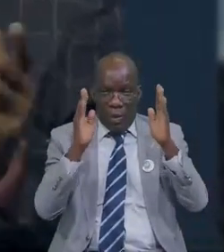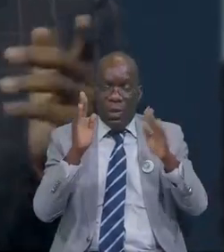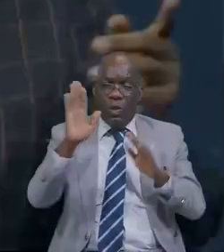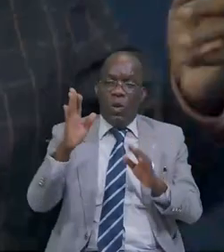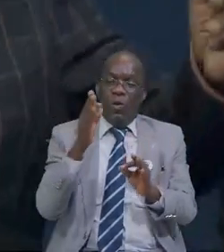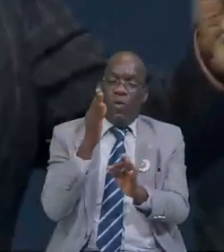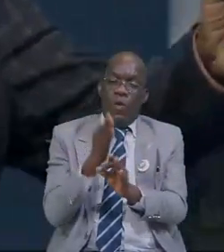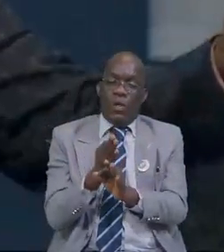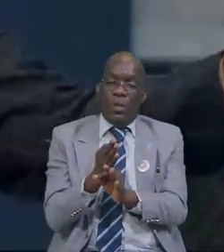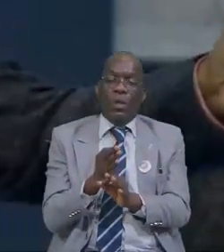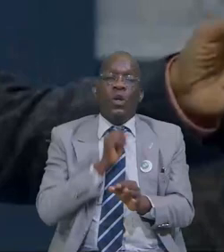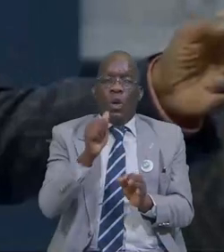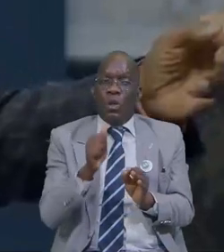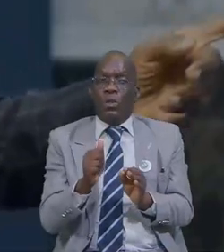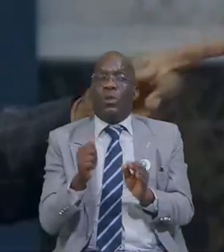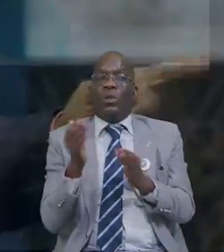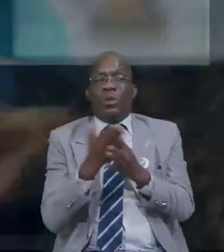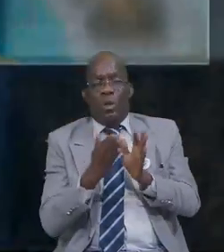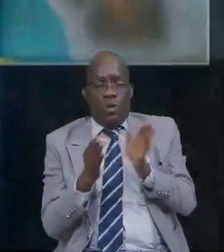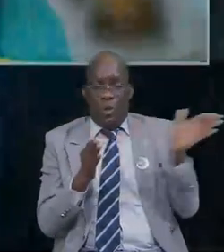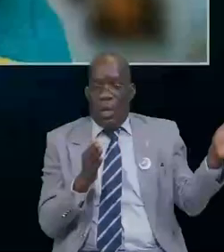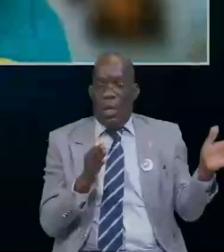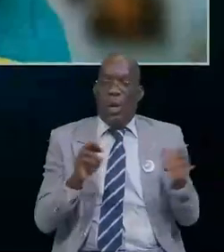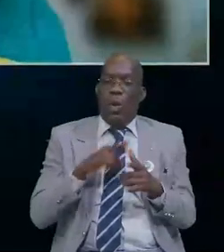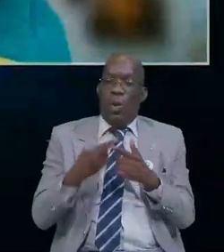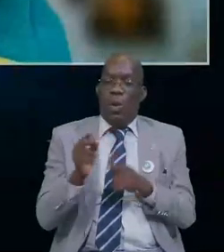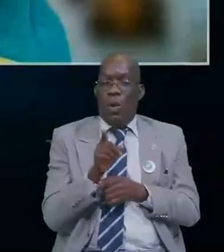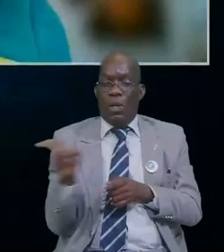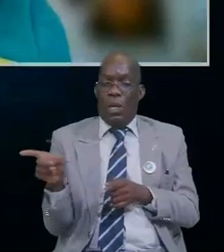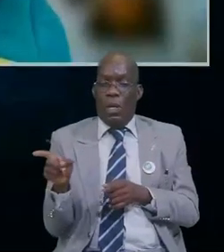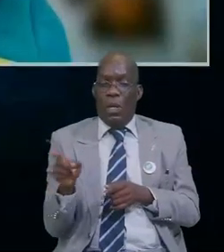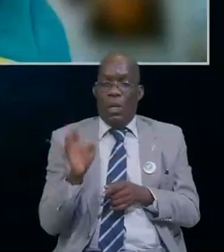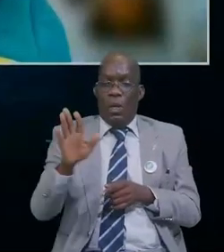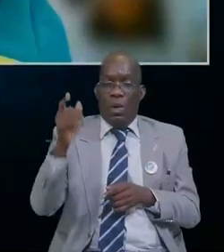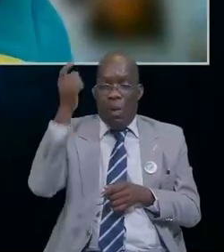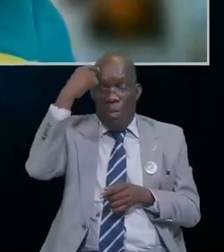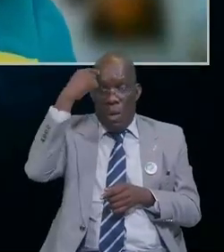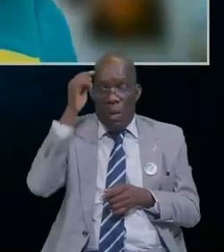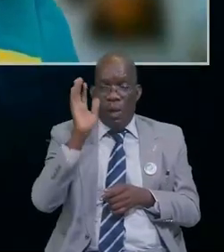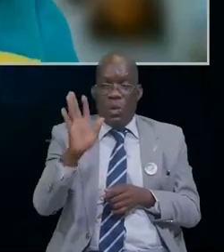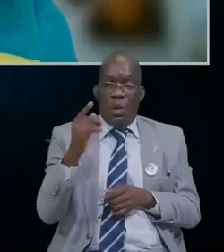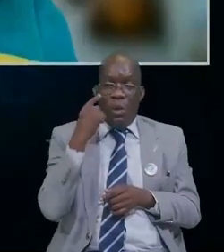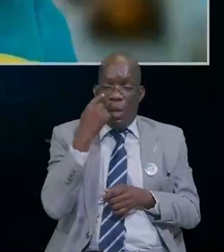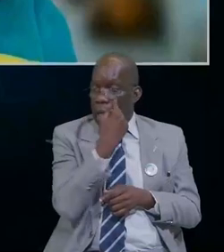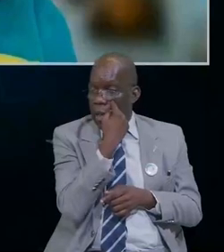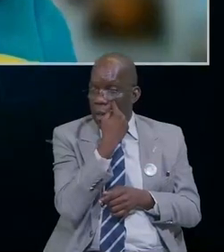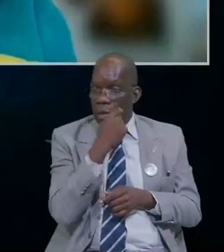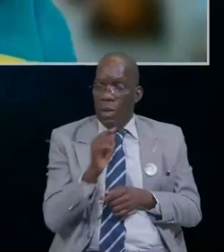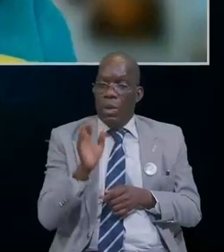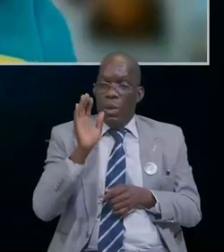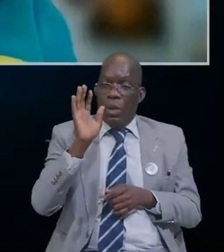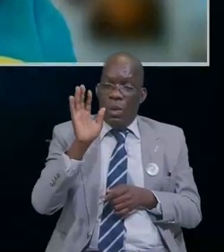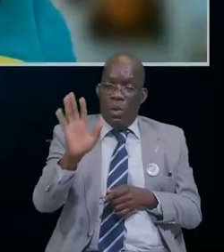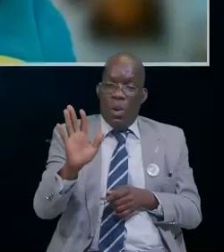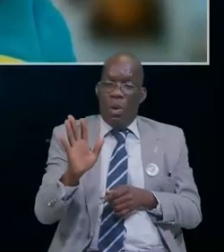ne regardes pas par-ci, par-là, ou bien tu ne regardes pas par-là, ta pensée, ta vue,